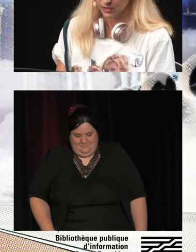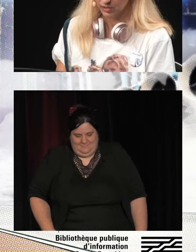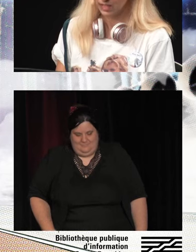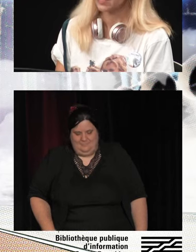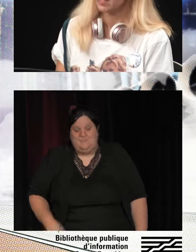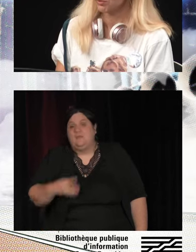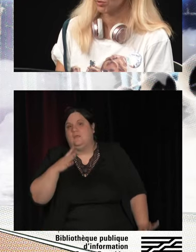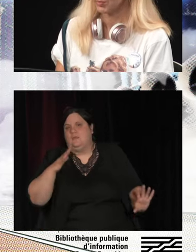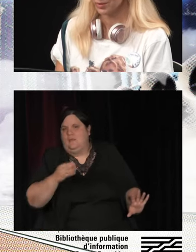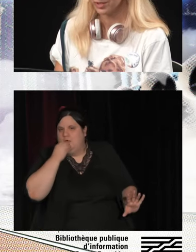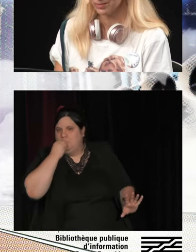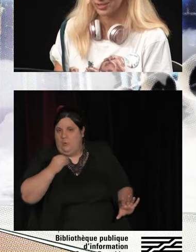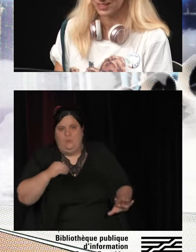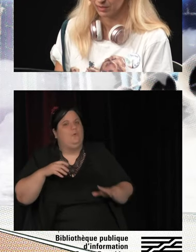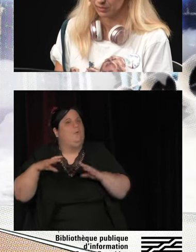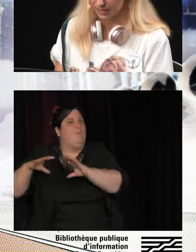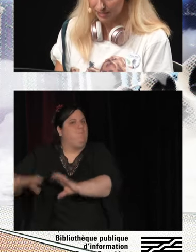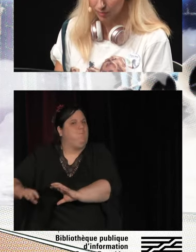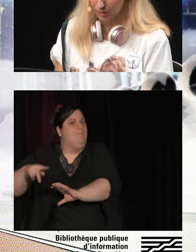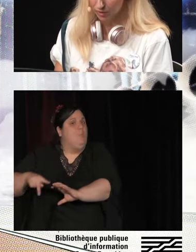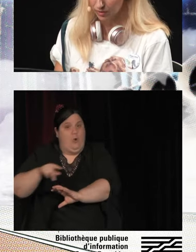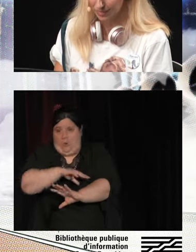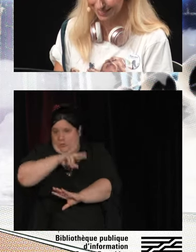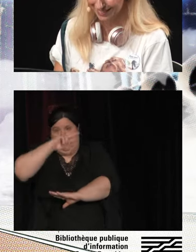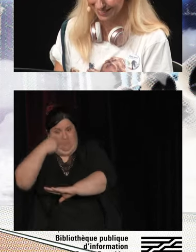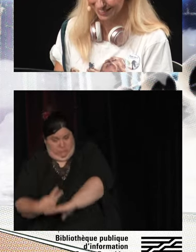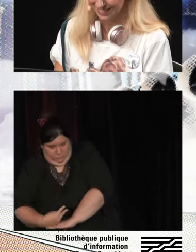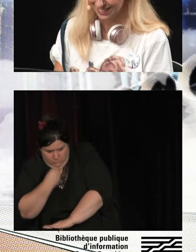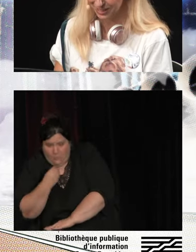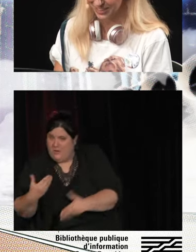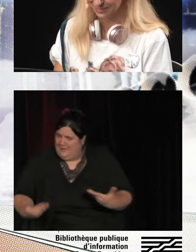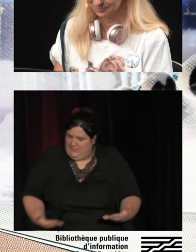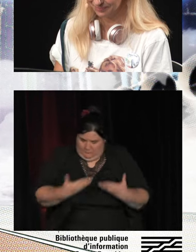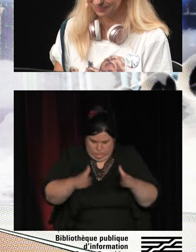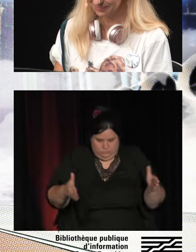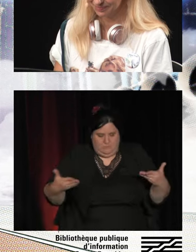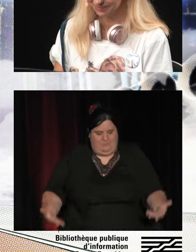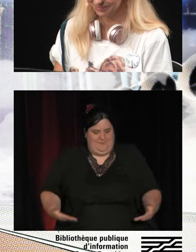C'est bien ça. Atterrissage sur le power-up, j'étais quand même... Ah, vas-y, prends la porte. Ok.